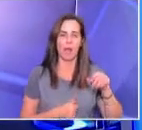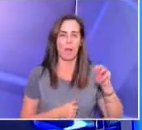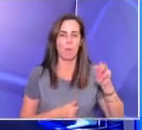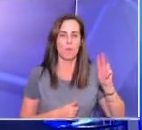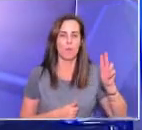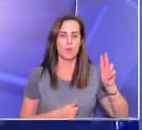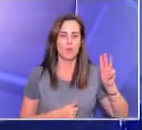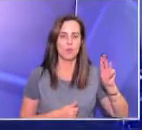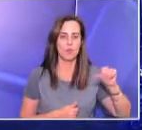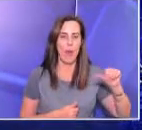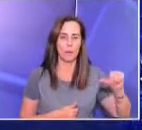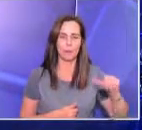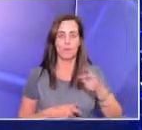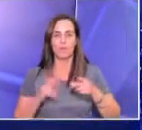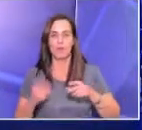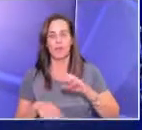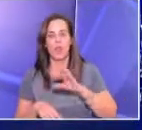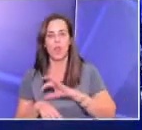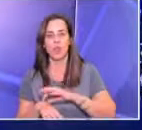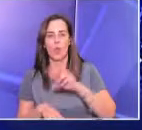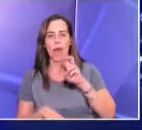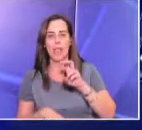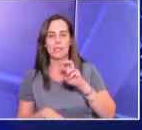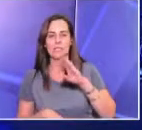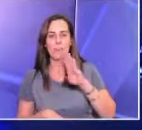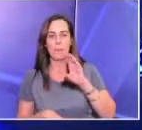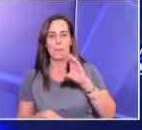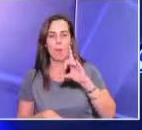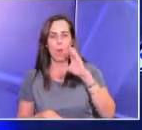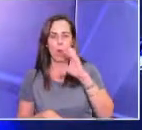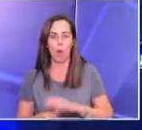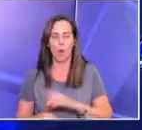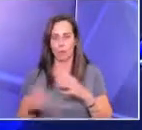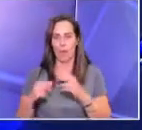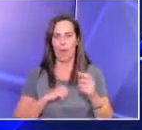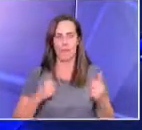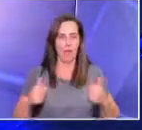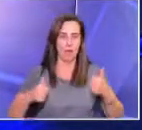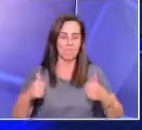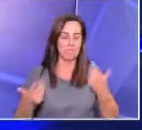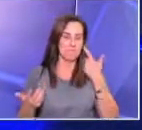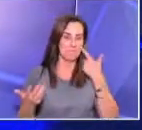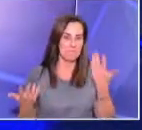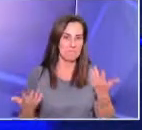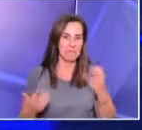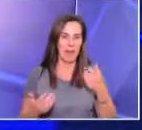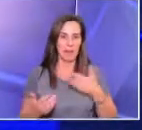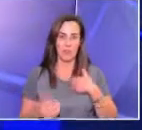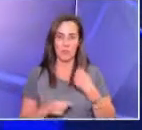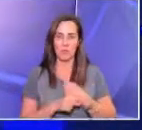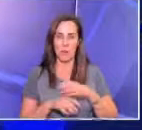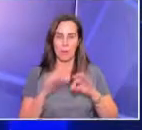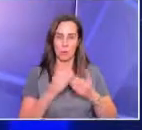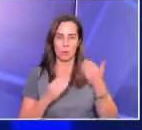נכון. מולו מתמודדת דוקטור אליזה בלוך, שהיא בראש מפלגה עצמאית. בוא נגיד שאם אנחנו הולכים לפי